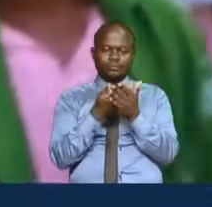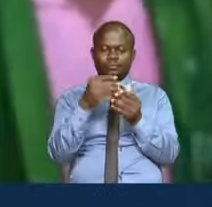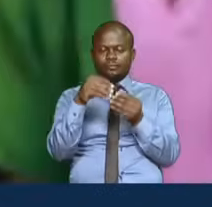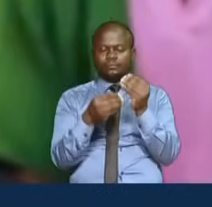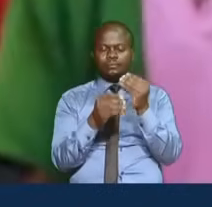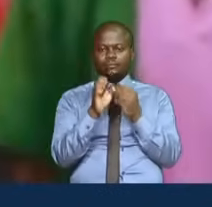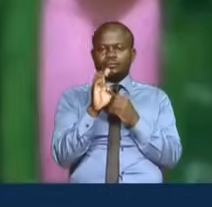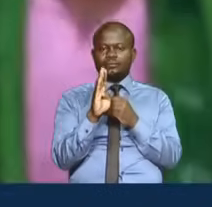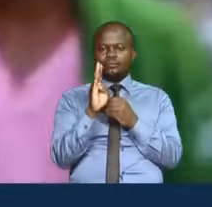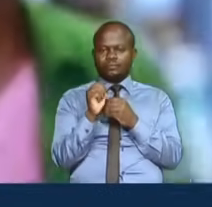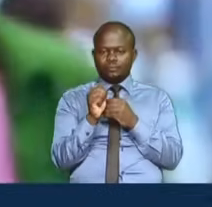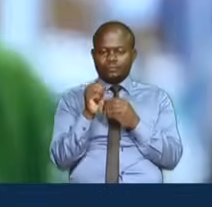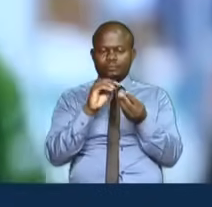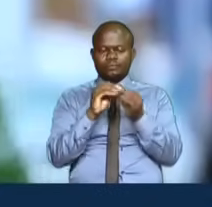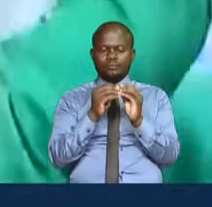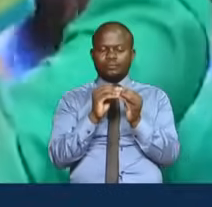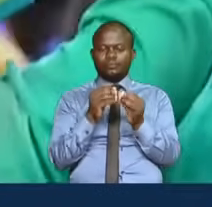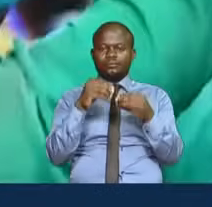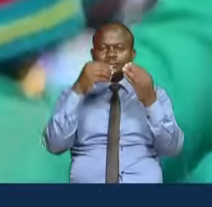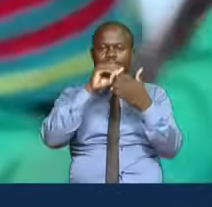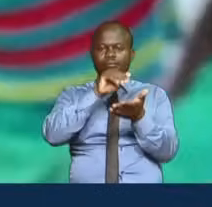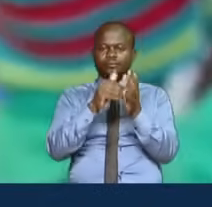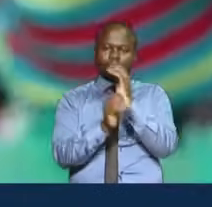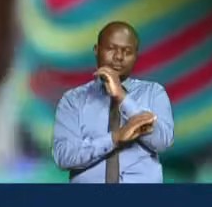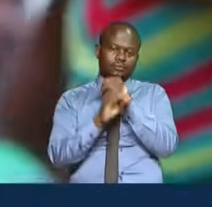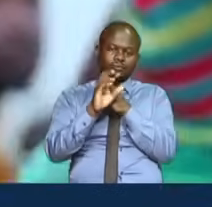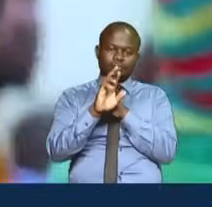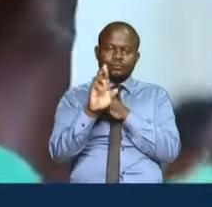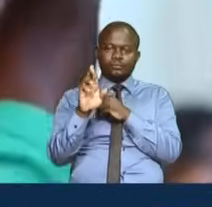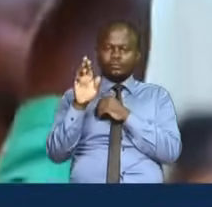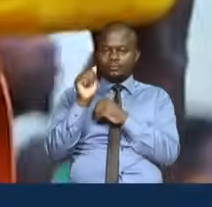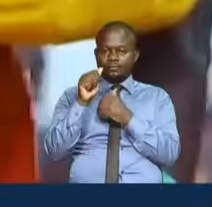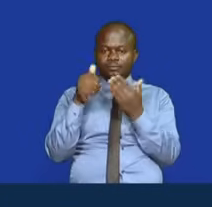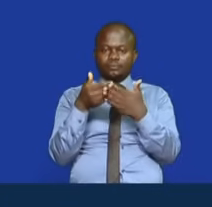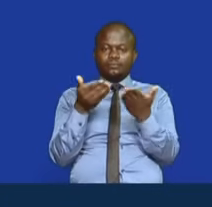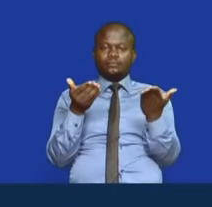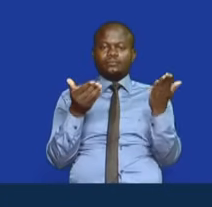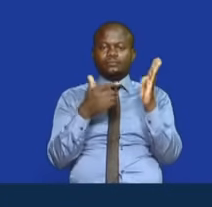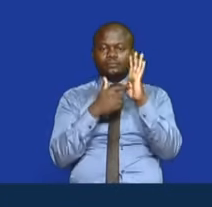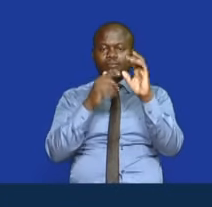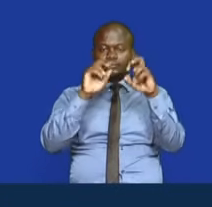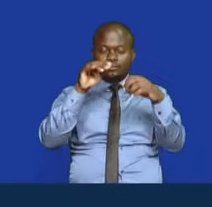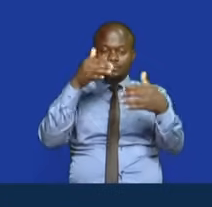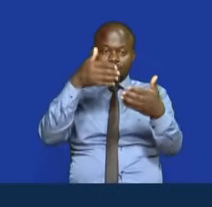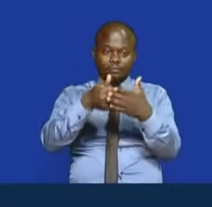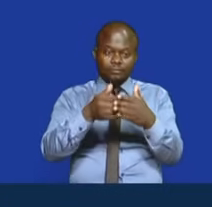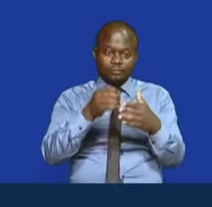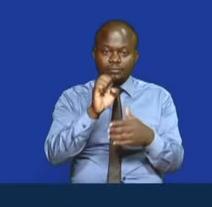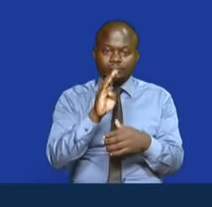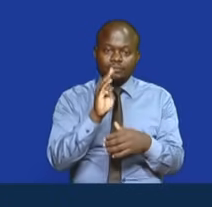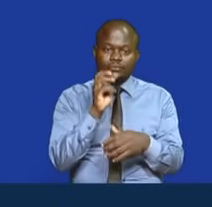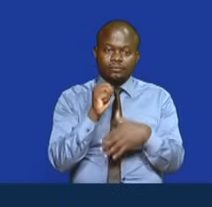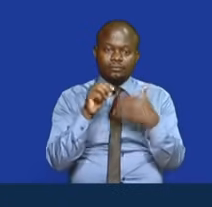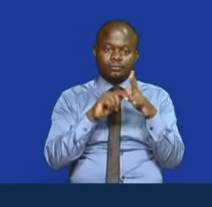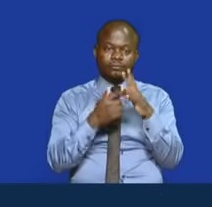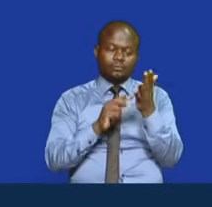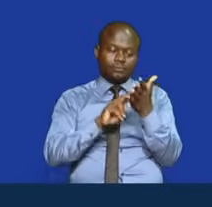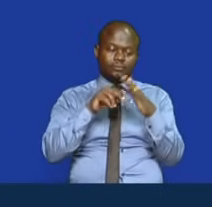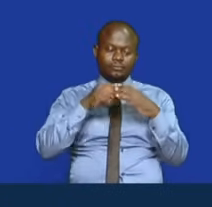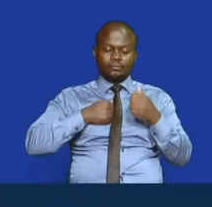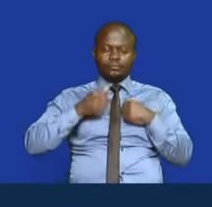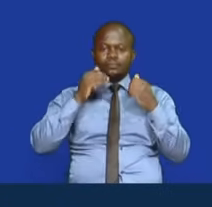IBM Imibare itangwa n'ikigo cy'igihugu cy'imisoro n'amahoro Rwanda Revenue Authority yerekana ko kuva IBM yatangira gukoreshwa mu